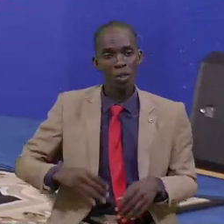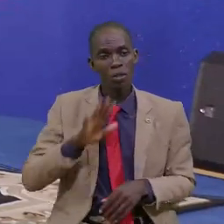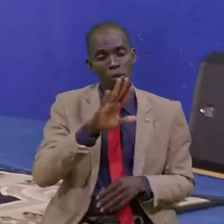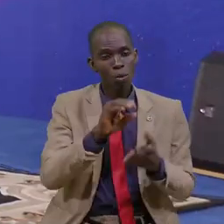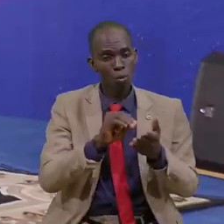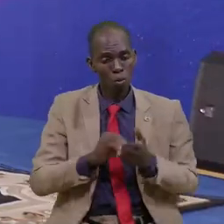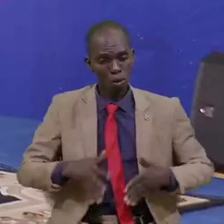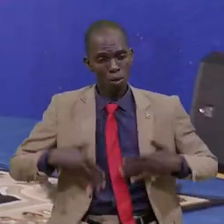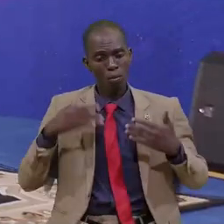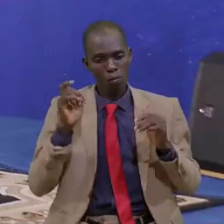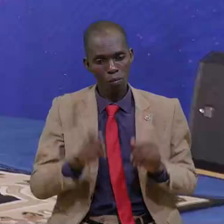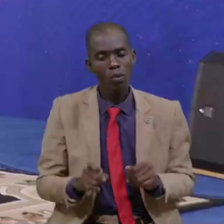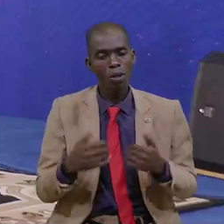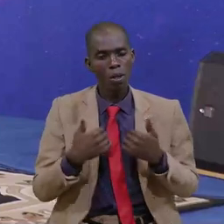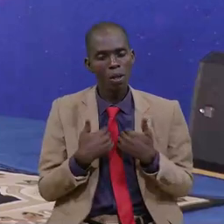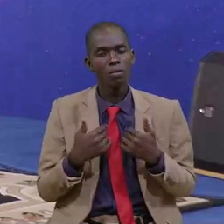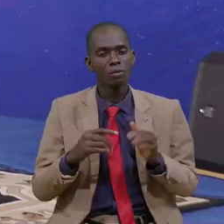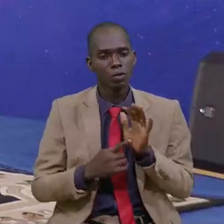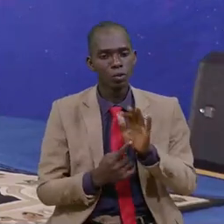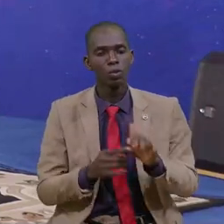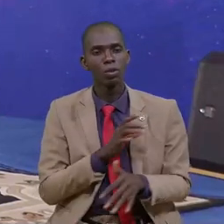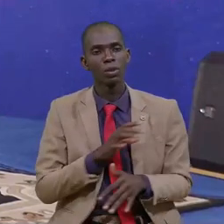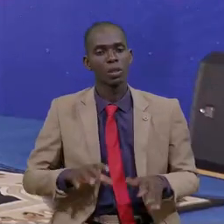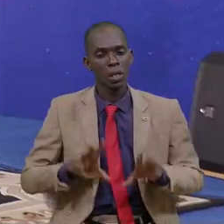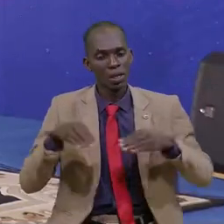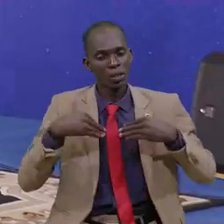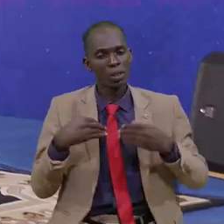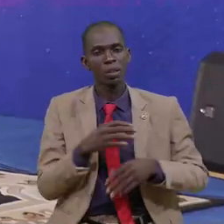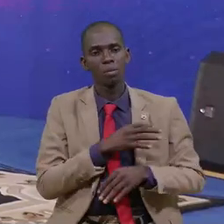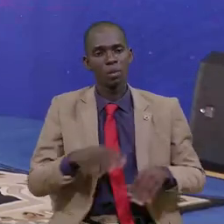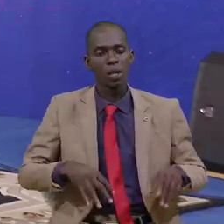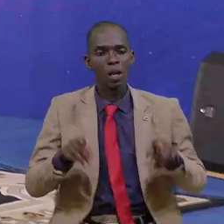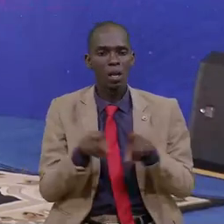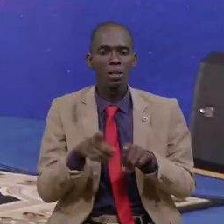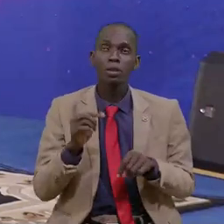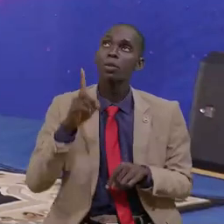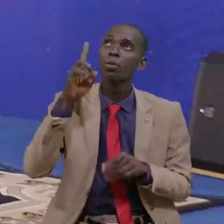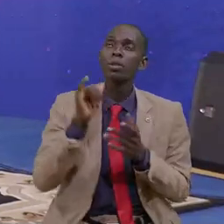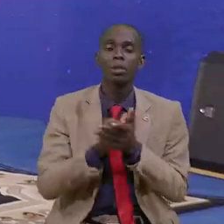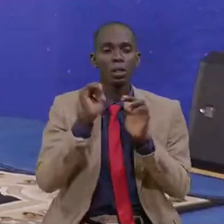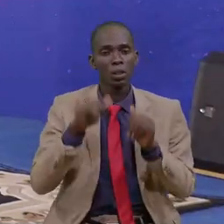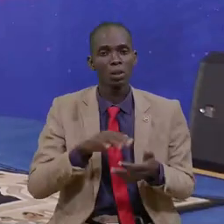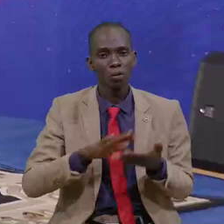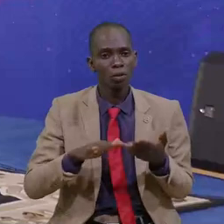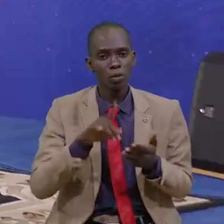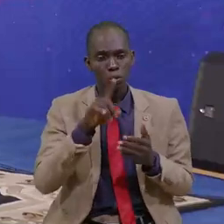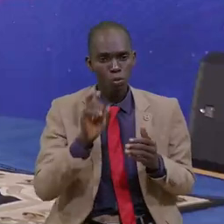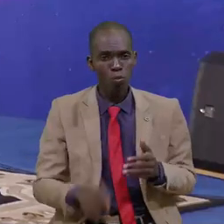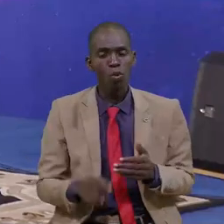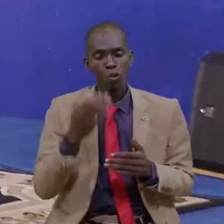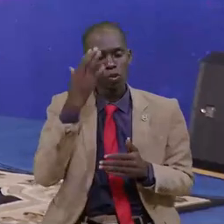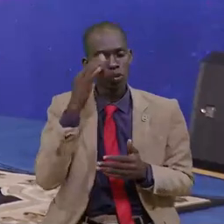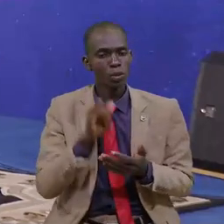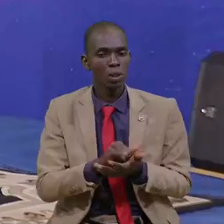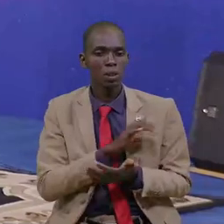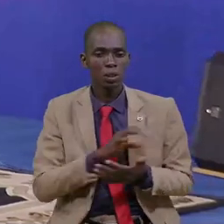ta langue doit le confesser, et le confesser comme celui qui peut pardonner, le confesser comme celui